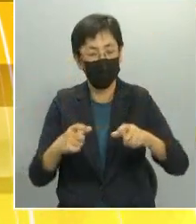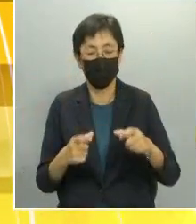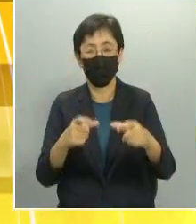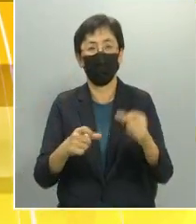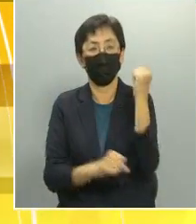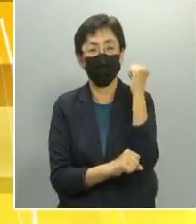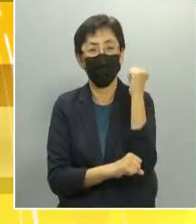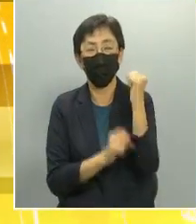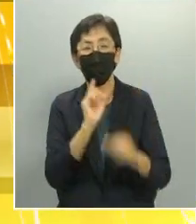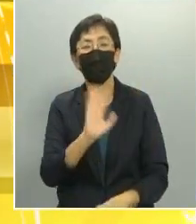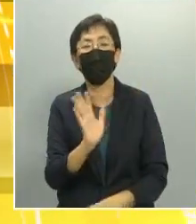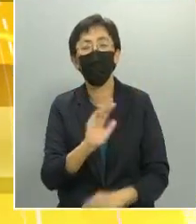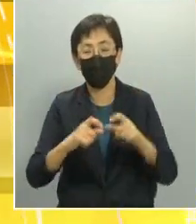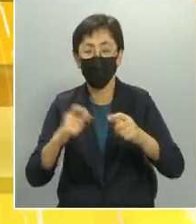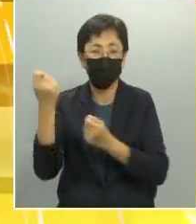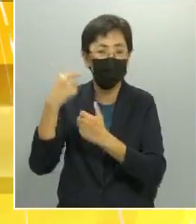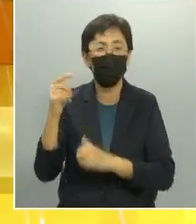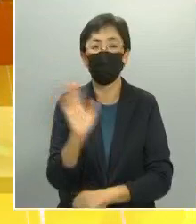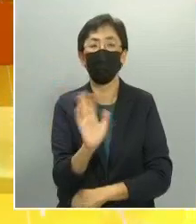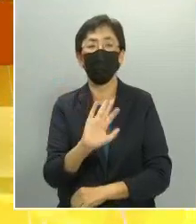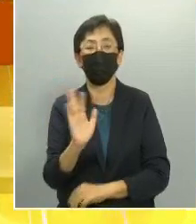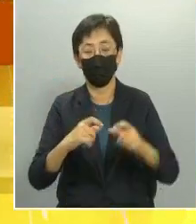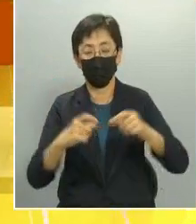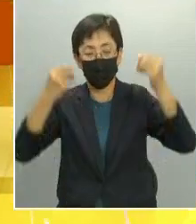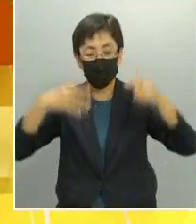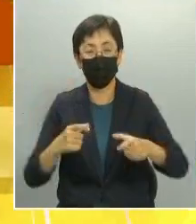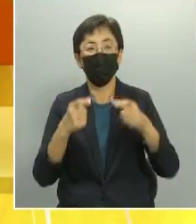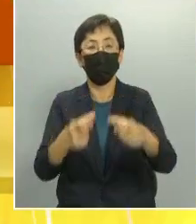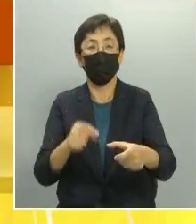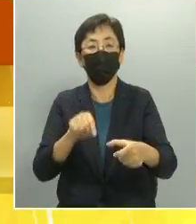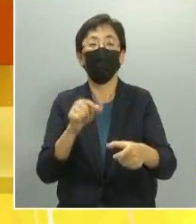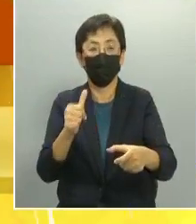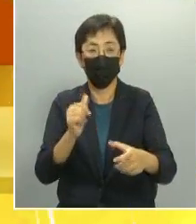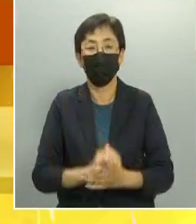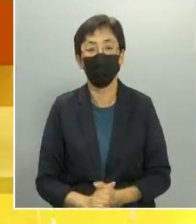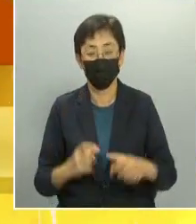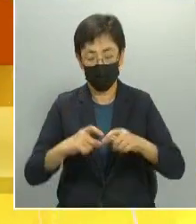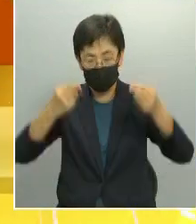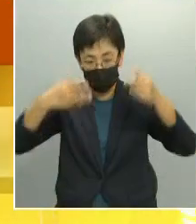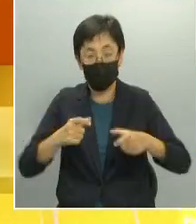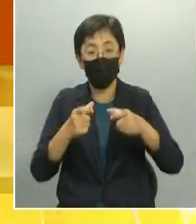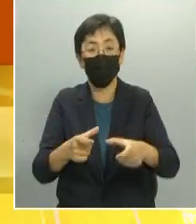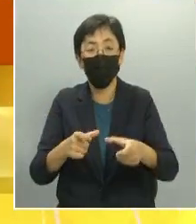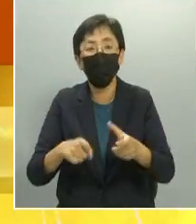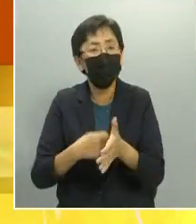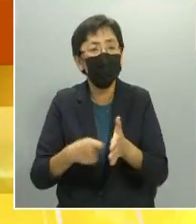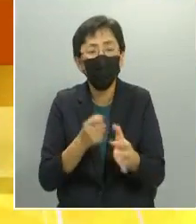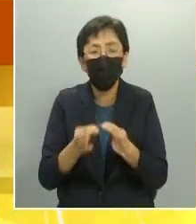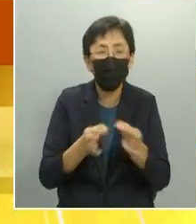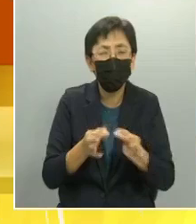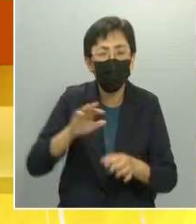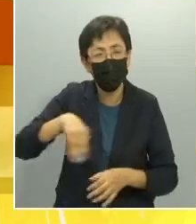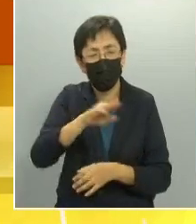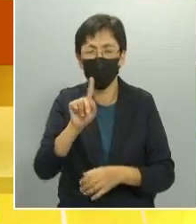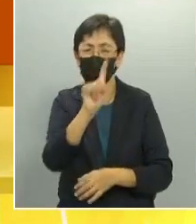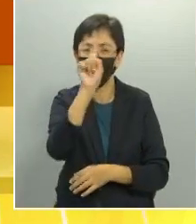แล้วไม่บัตรแสดงตัวมีสวัสดิการแล้วใช้บัตรประชาชนใบเดียวเนี่ย ใช่ค่ะแล้วก็อธิบายสาเหตุด้วยนะคะที่หลายๆคนตั้งคำถ